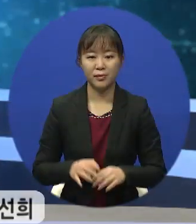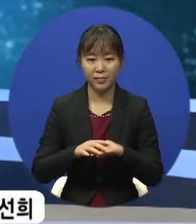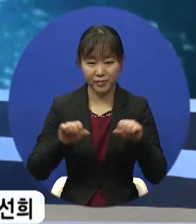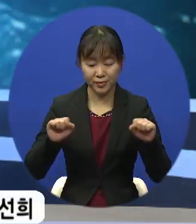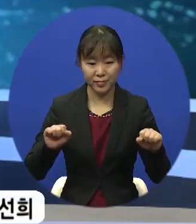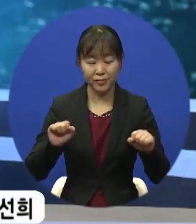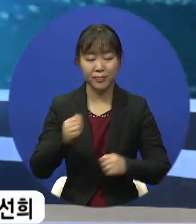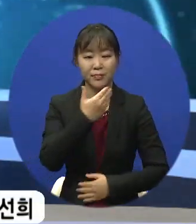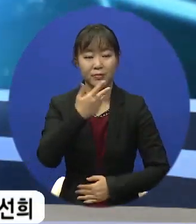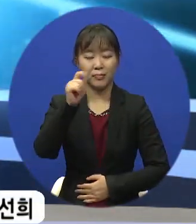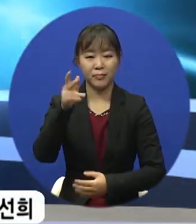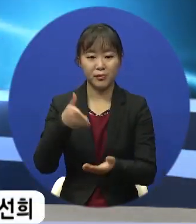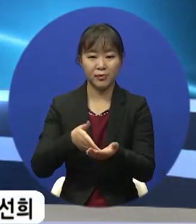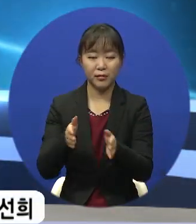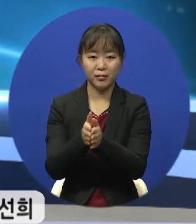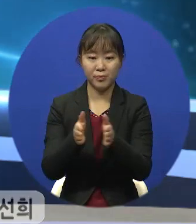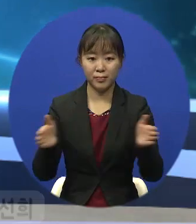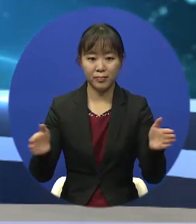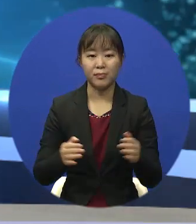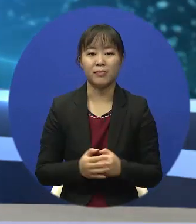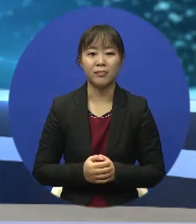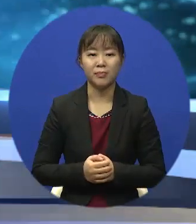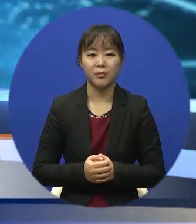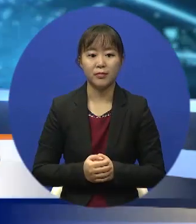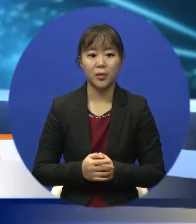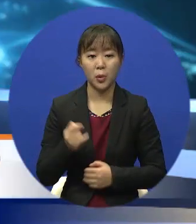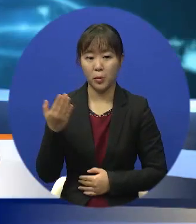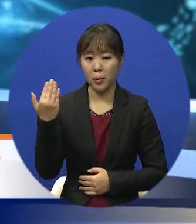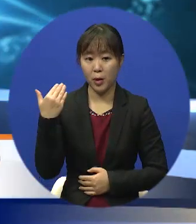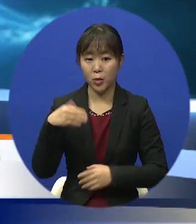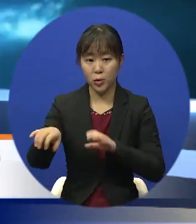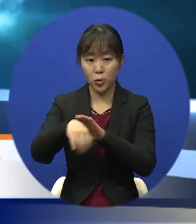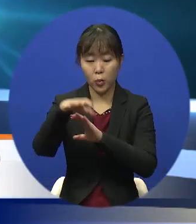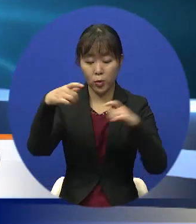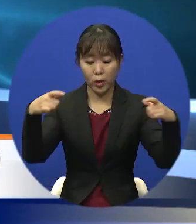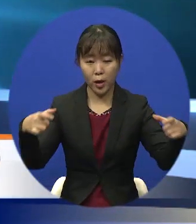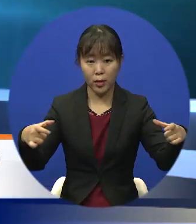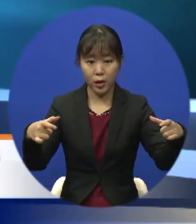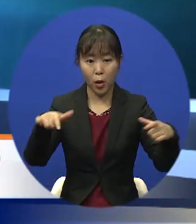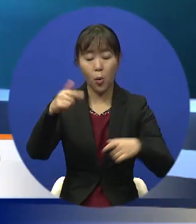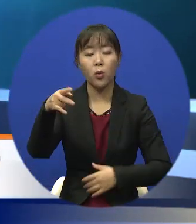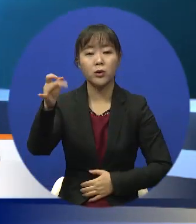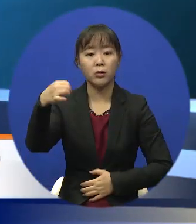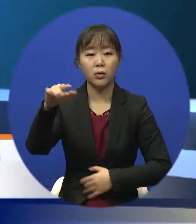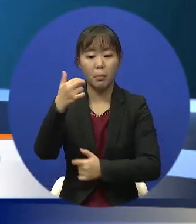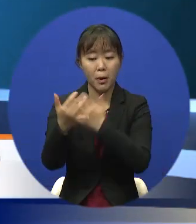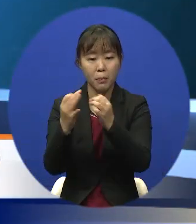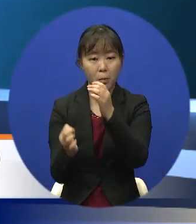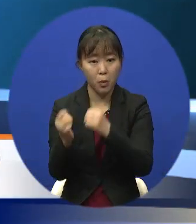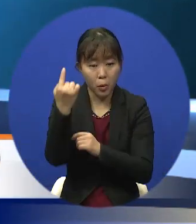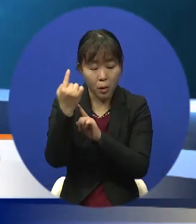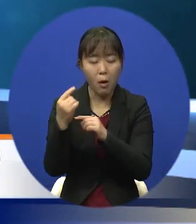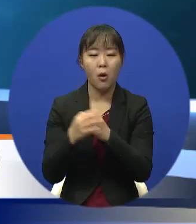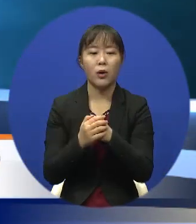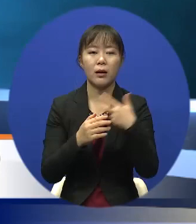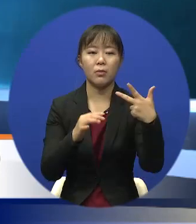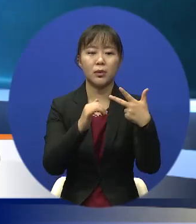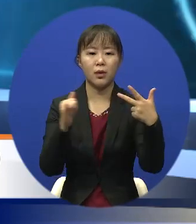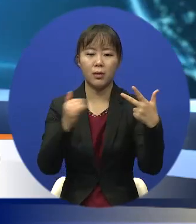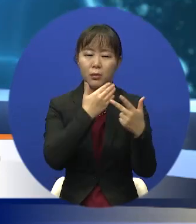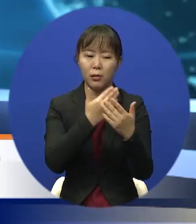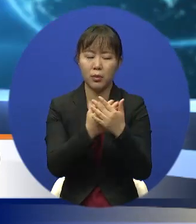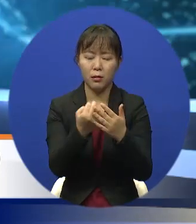시청자 여러분 안녕하십니까? 복지TV 뉴스입니다. 얼마 전 종로에 위치한 한 고시원에서 화재가 발생해 7명의